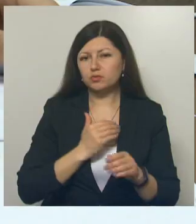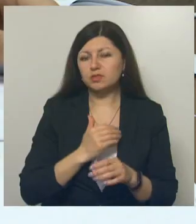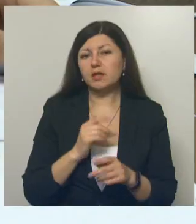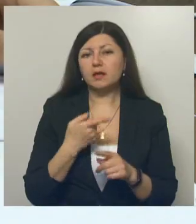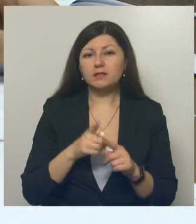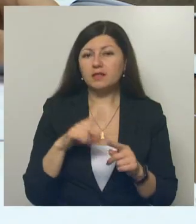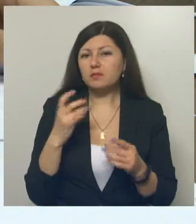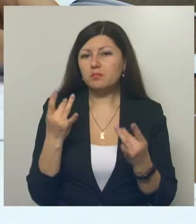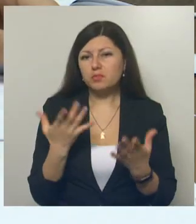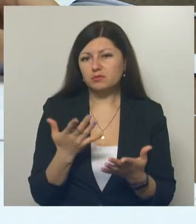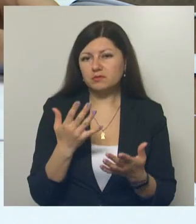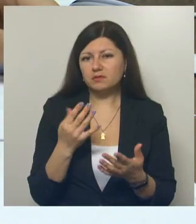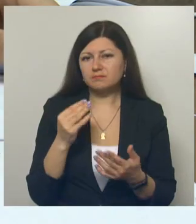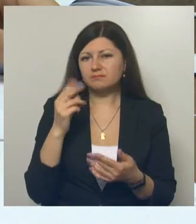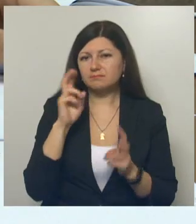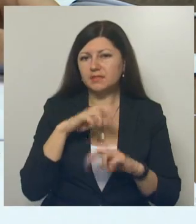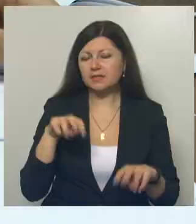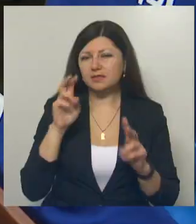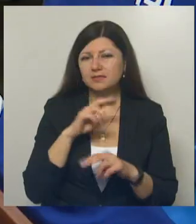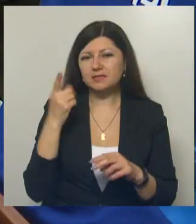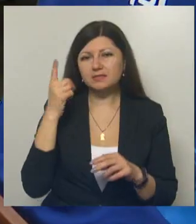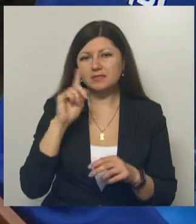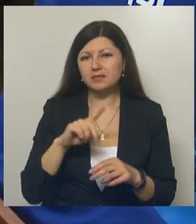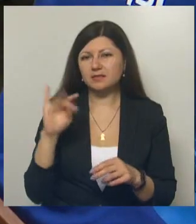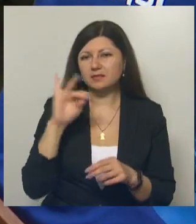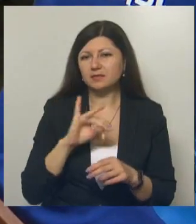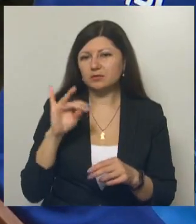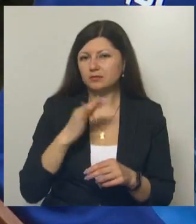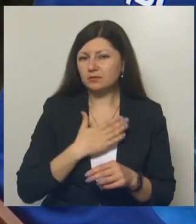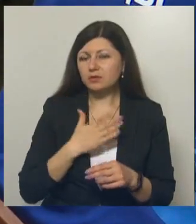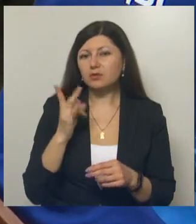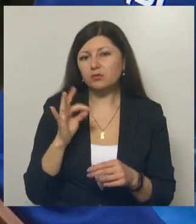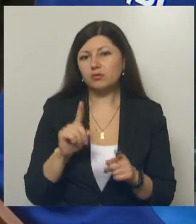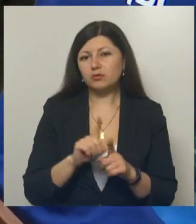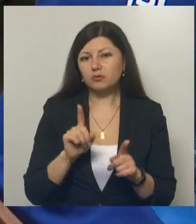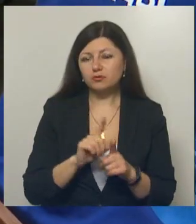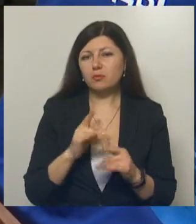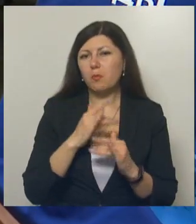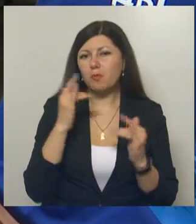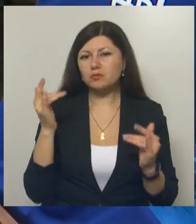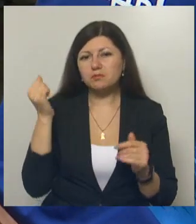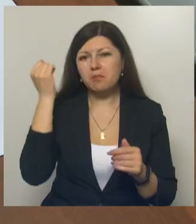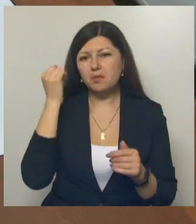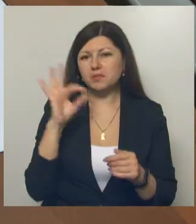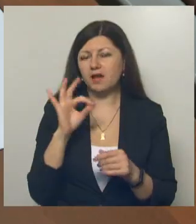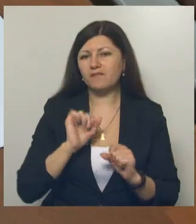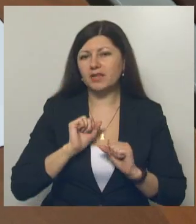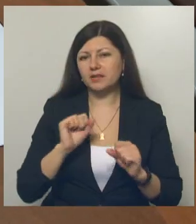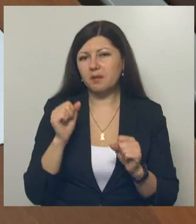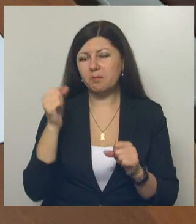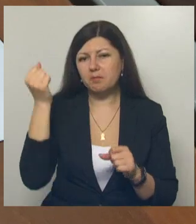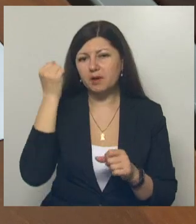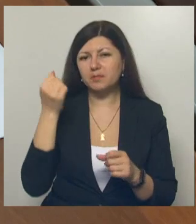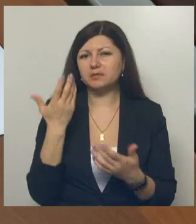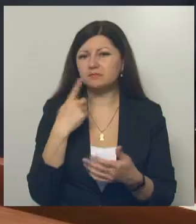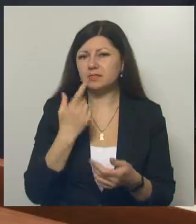просто тест на знание героических страниц нашей истории, но и своеобразный мост памяти о великом подвиге советских солдат и тех,